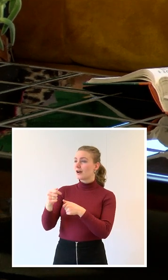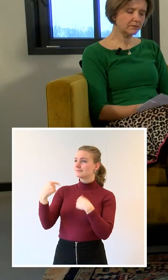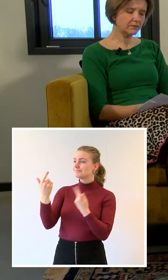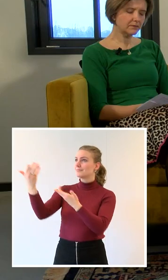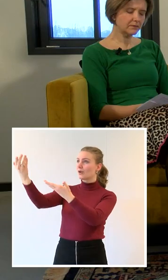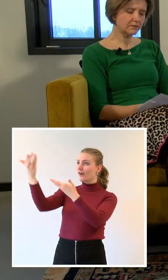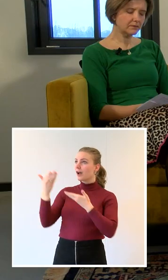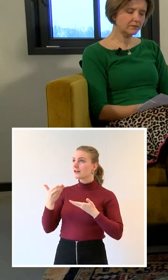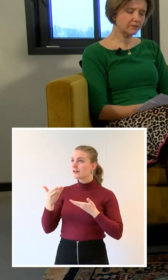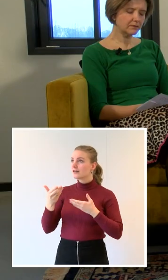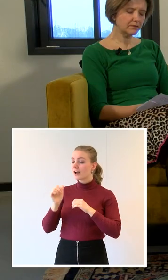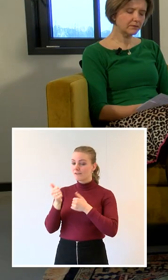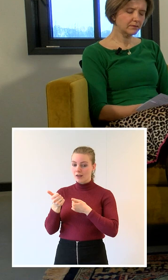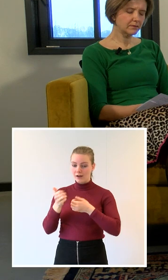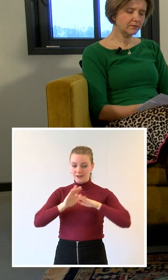kunnen zijn voor anderen.